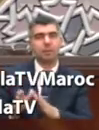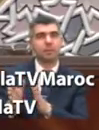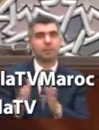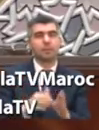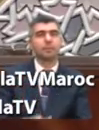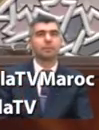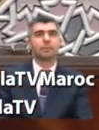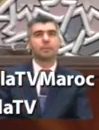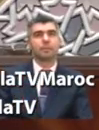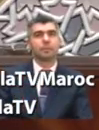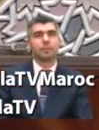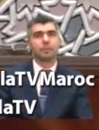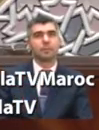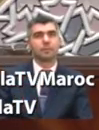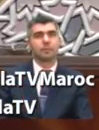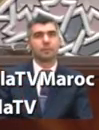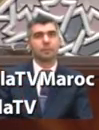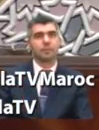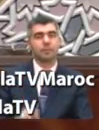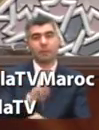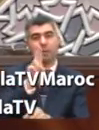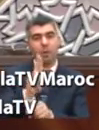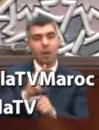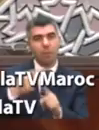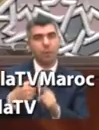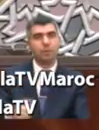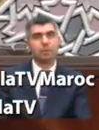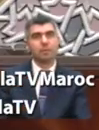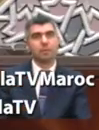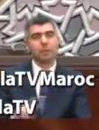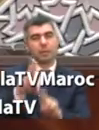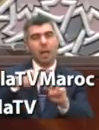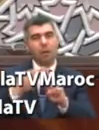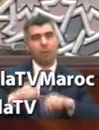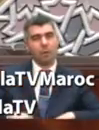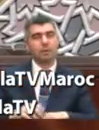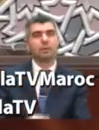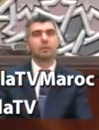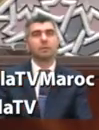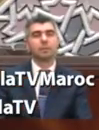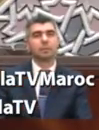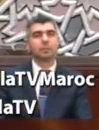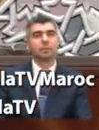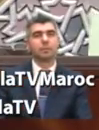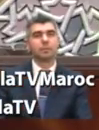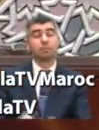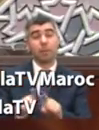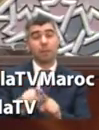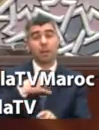إضافية؟ جواب سيد الوزير. نبغي نأكد